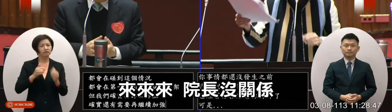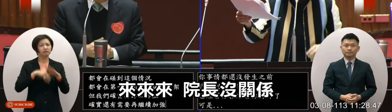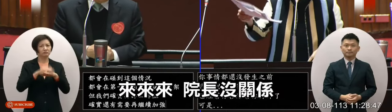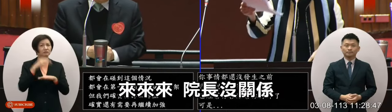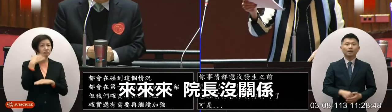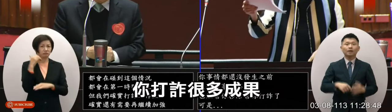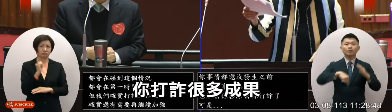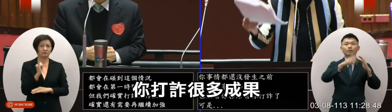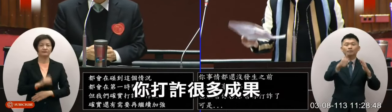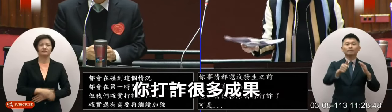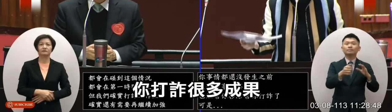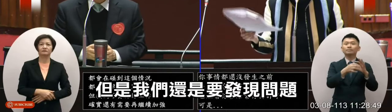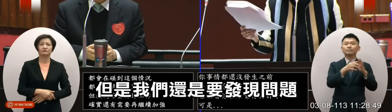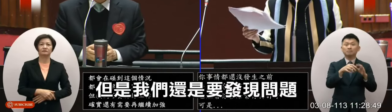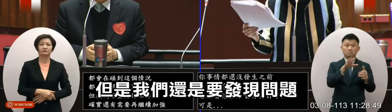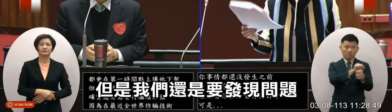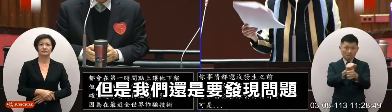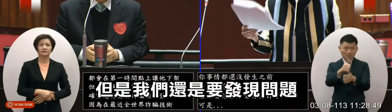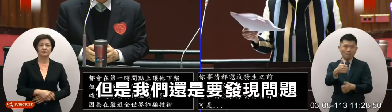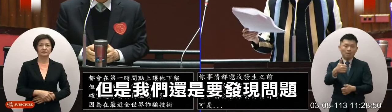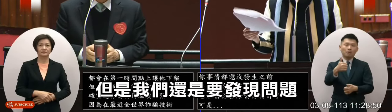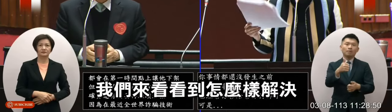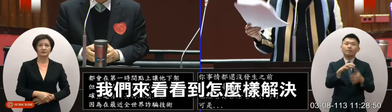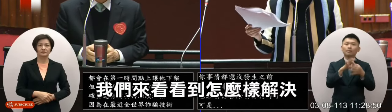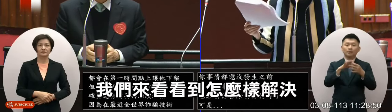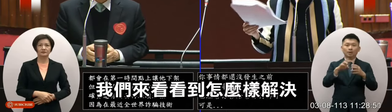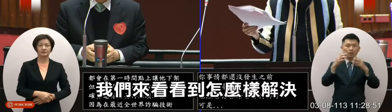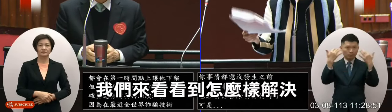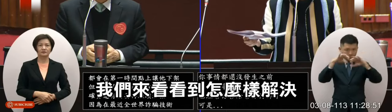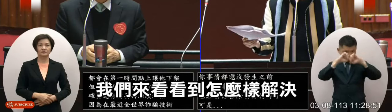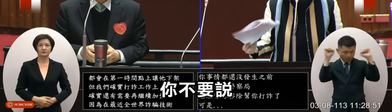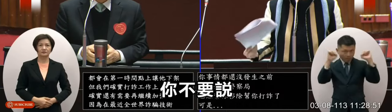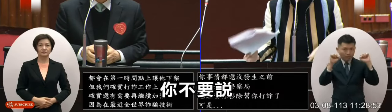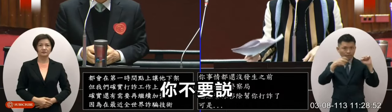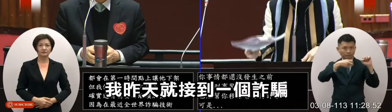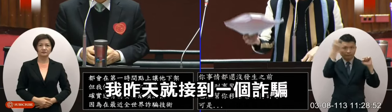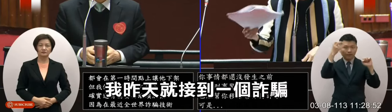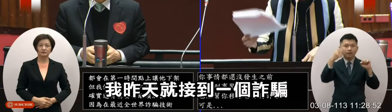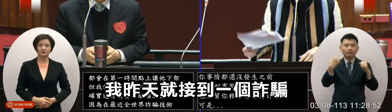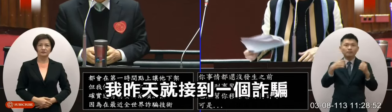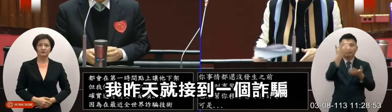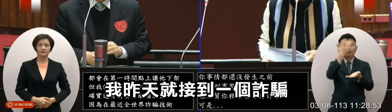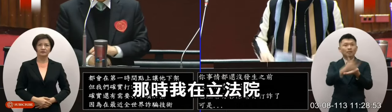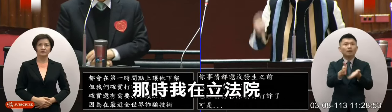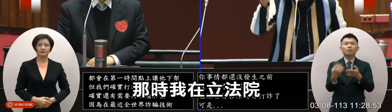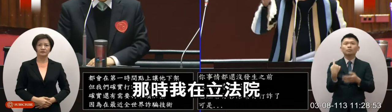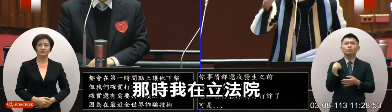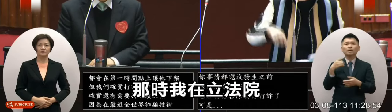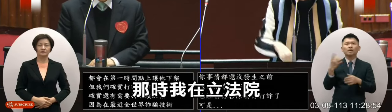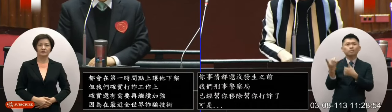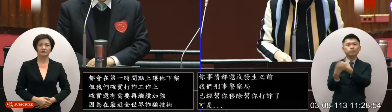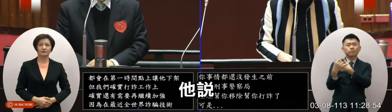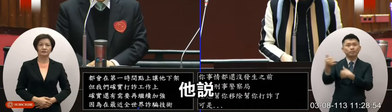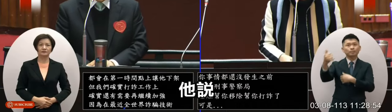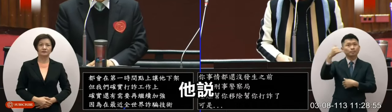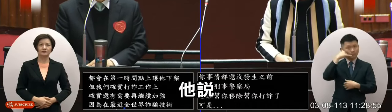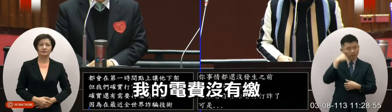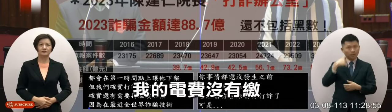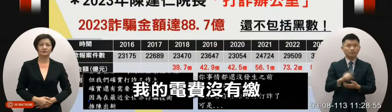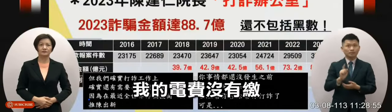来院长没关系，你打造很多成果，但是我们还是要发现问题，我们来看看到怎么样解决。你不要说，我昨天就接到一个诈骗，在我立法院，他